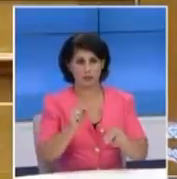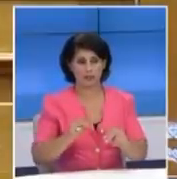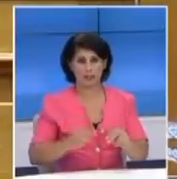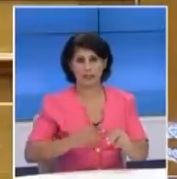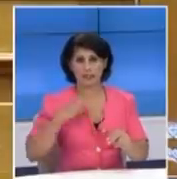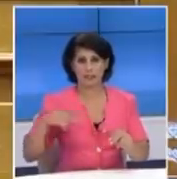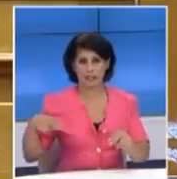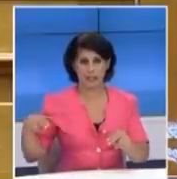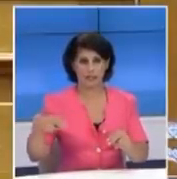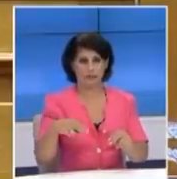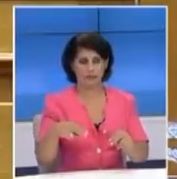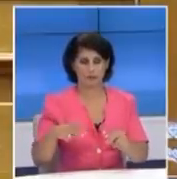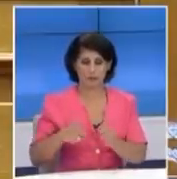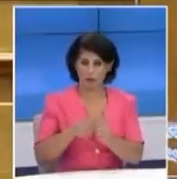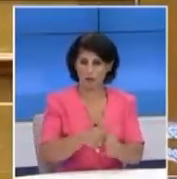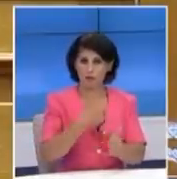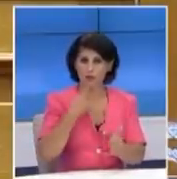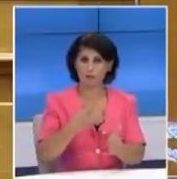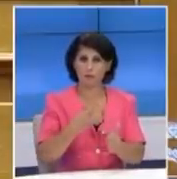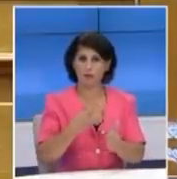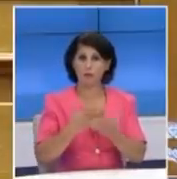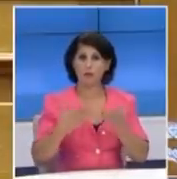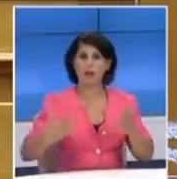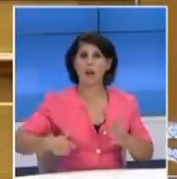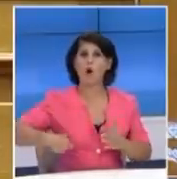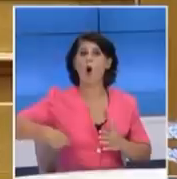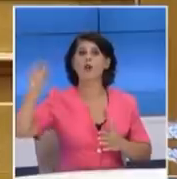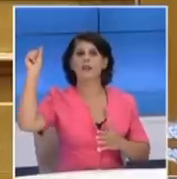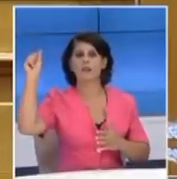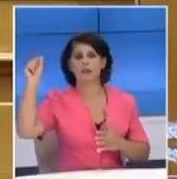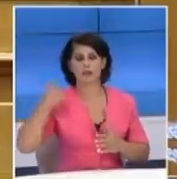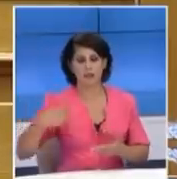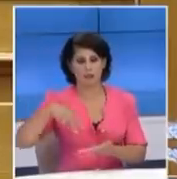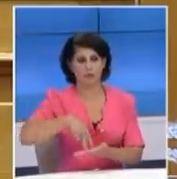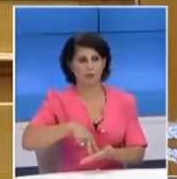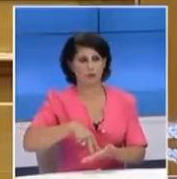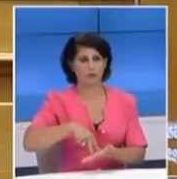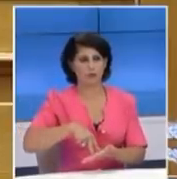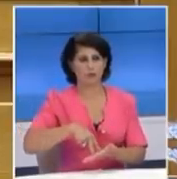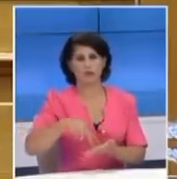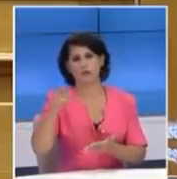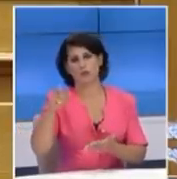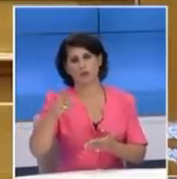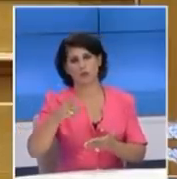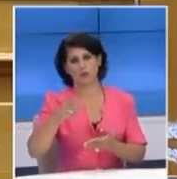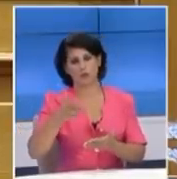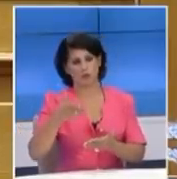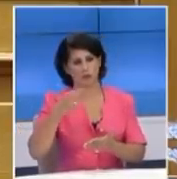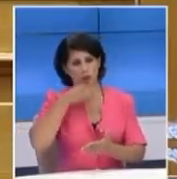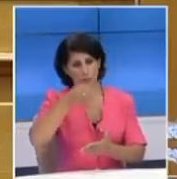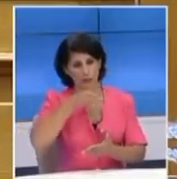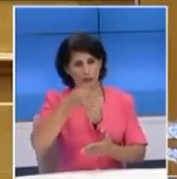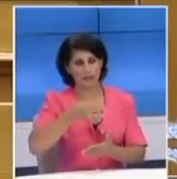κύριοι συνάδελφοι, που θα ακολουθήσει να πείτε το μεγάλο όχι, να σταθούμε στο ύψος των περιστάσεων, στο ύψος της ιστορίας. ομιλία του